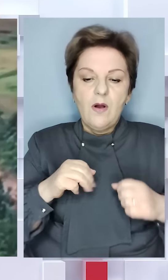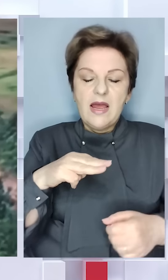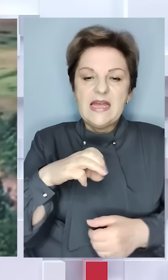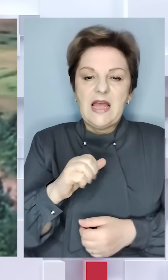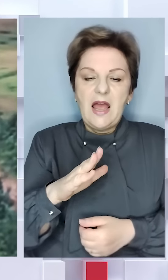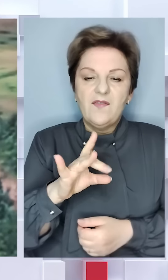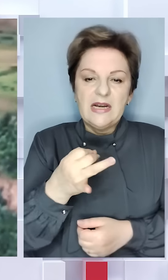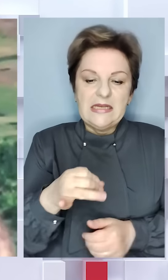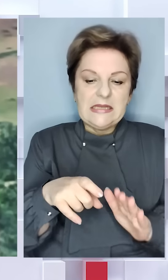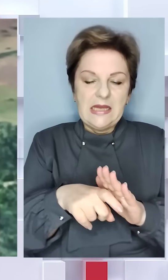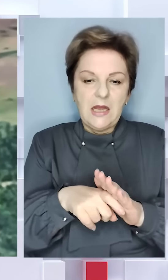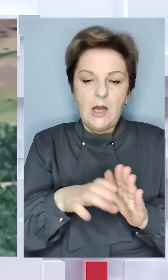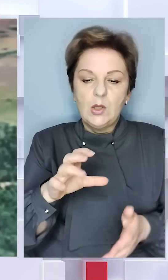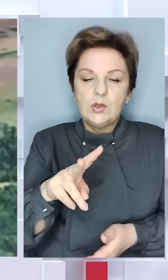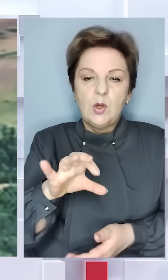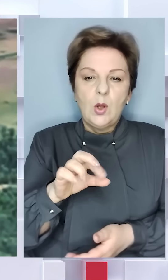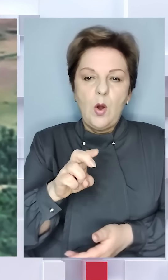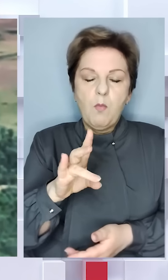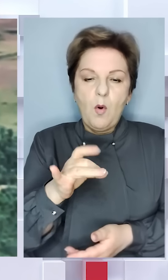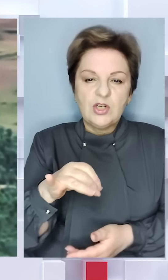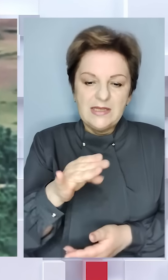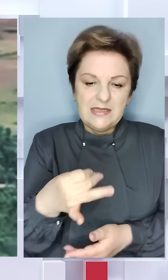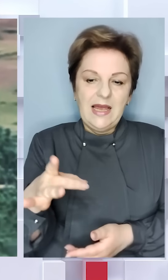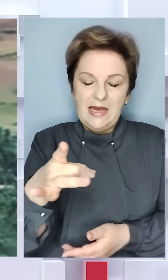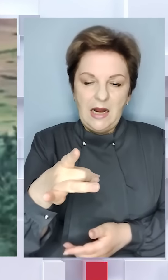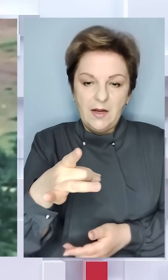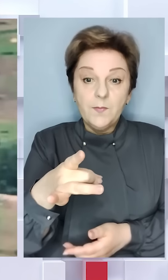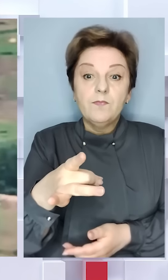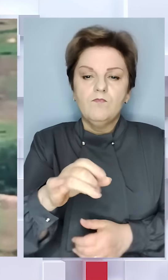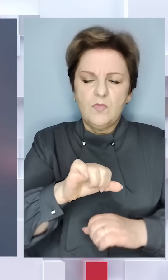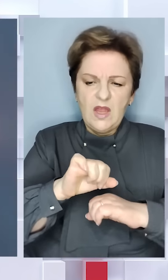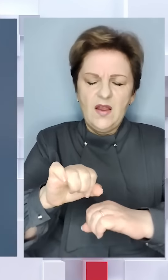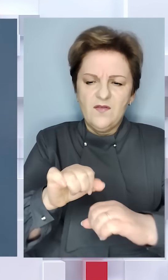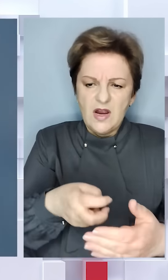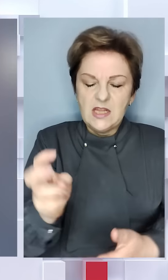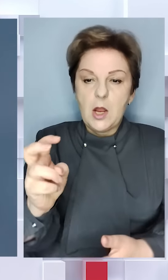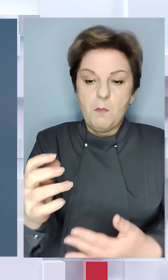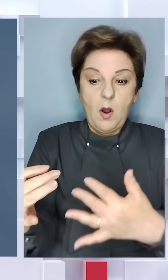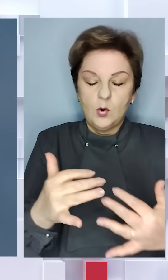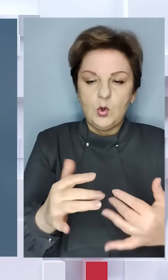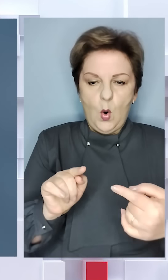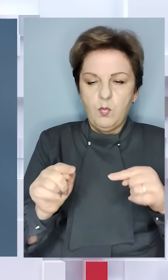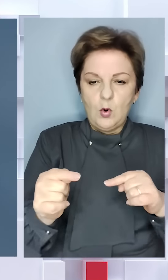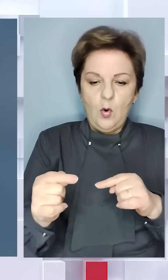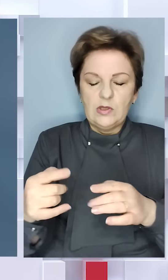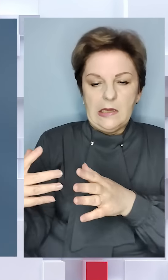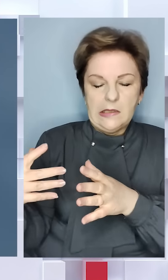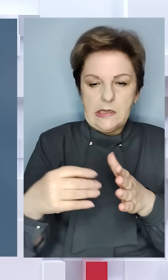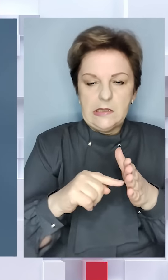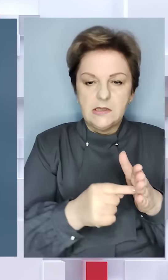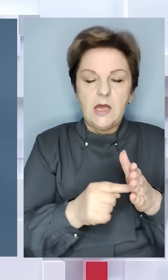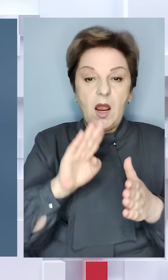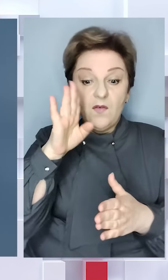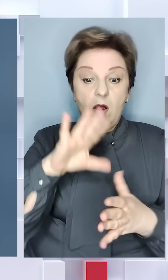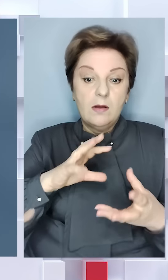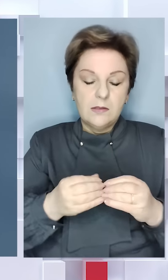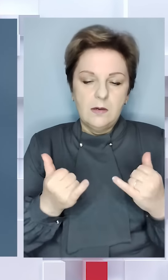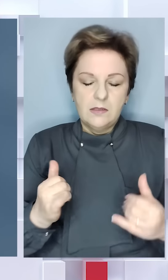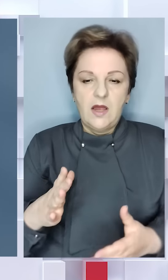Таврійському, Донецькому та Слобожанському операційних районах. Відбивають штурми і протистоять тиску ворога. За